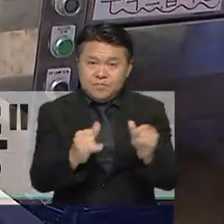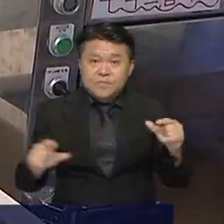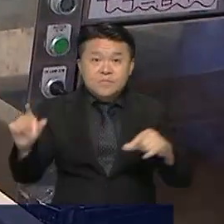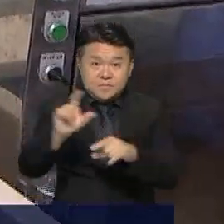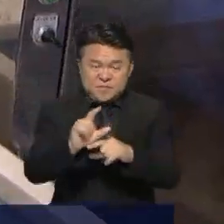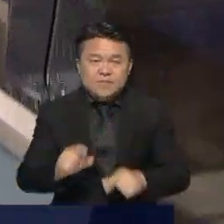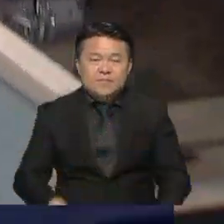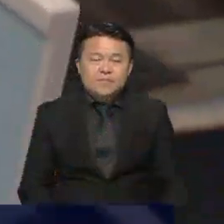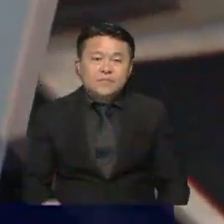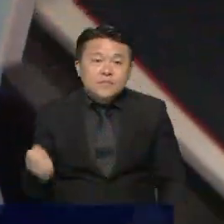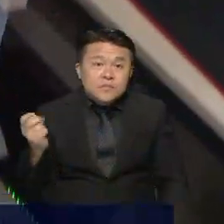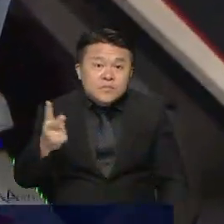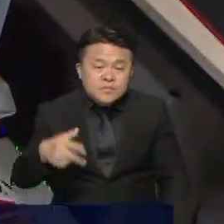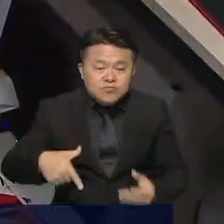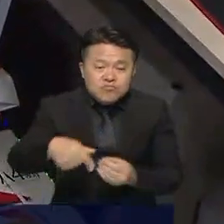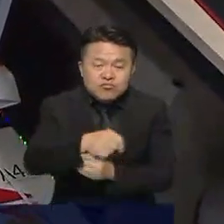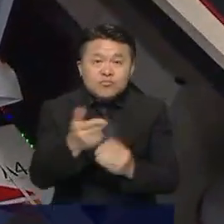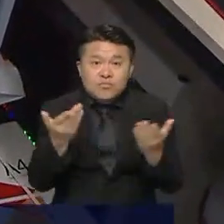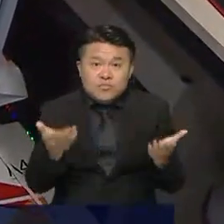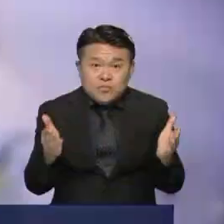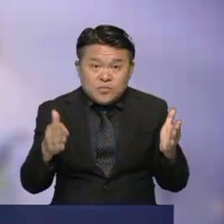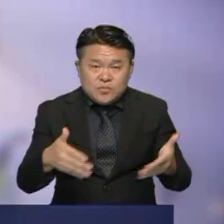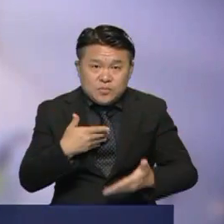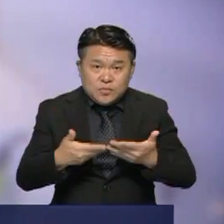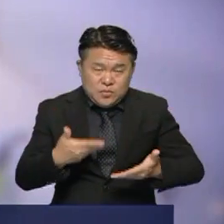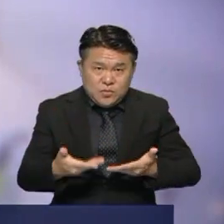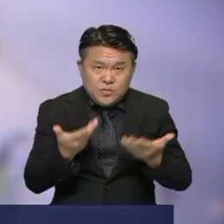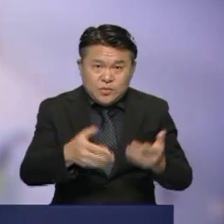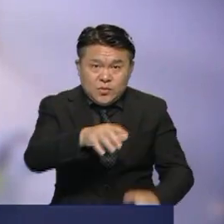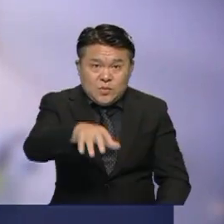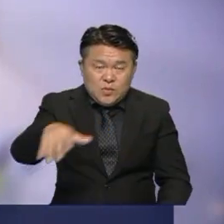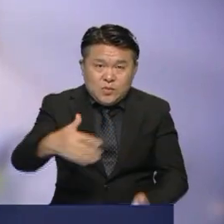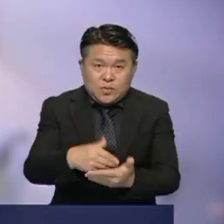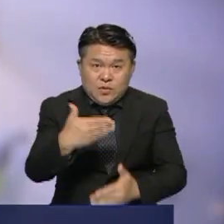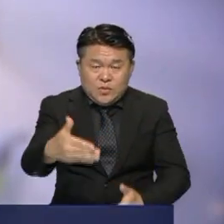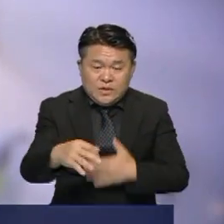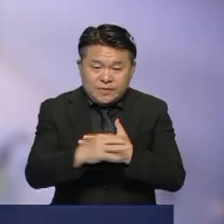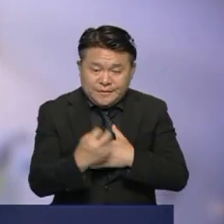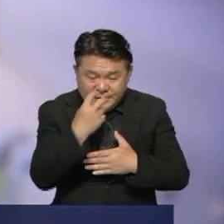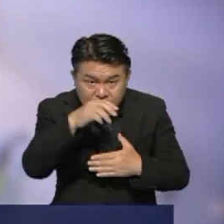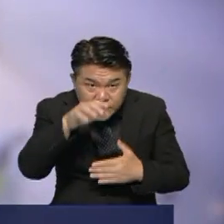늘었습니다. 한편 추석 연휴 기간 고속도로 휴게소 9곳에서 운영했던 임시